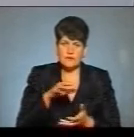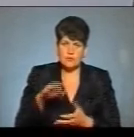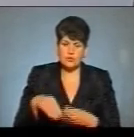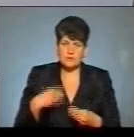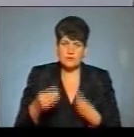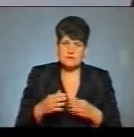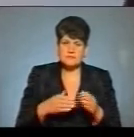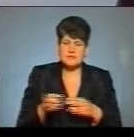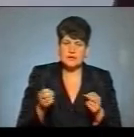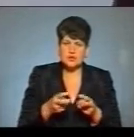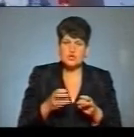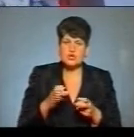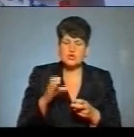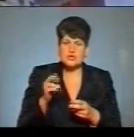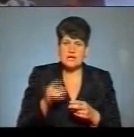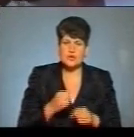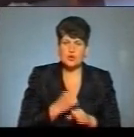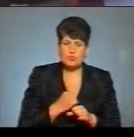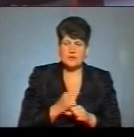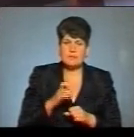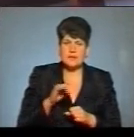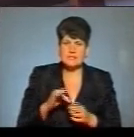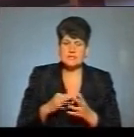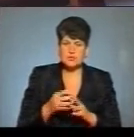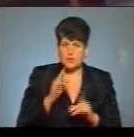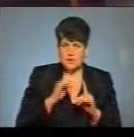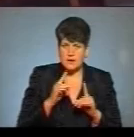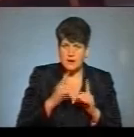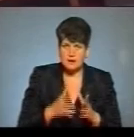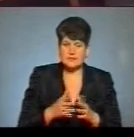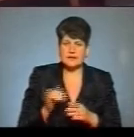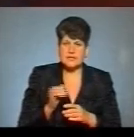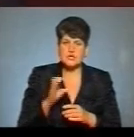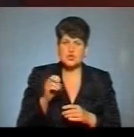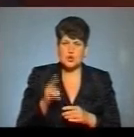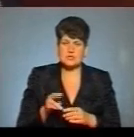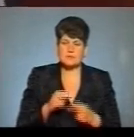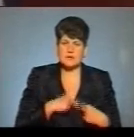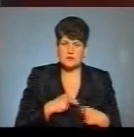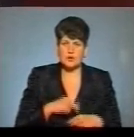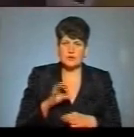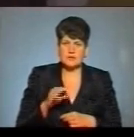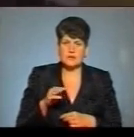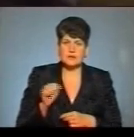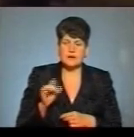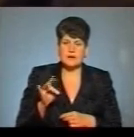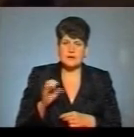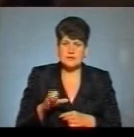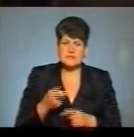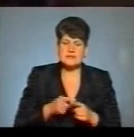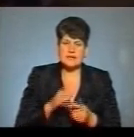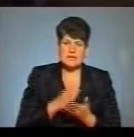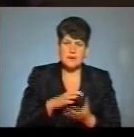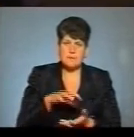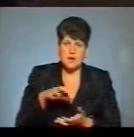формують фахівець соціальної роботи Білецької сільської ради Зоя Пелешок та соціальна працівниця Оксана Тарас. Це є пасочка, це